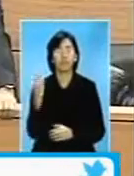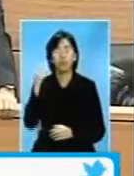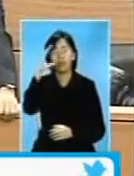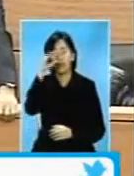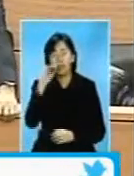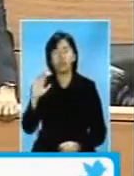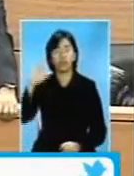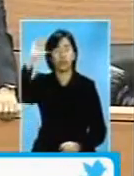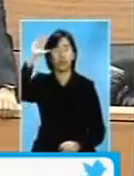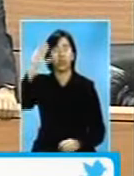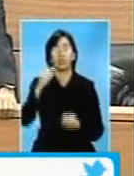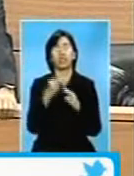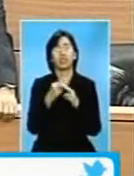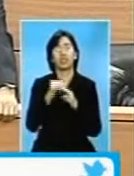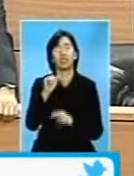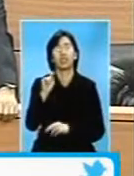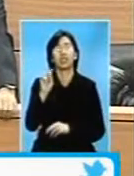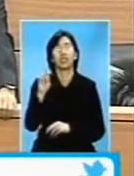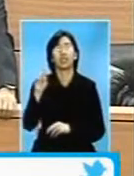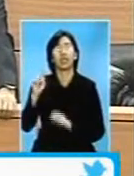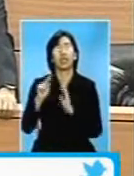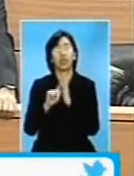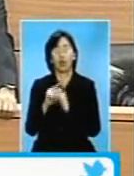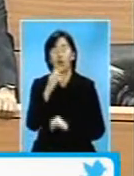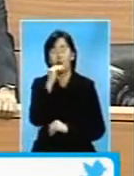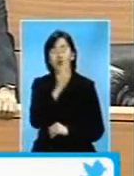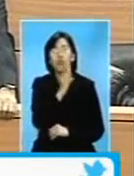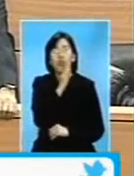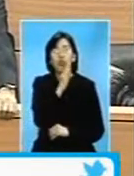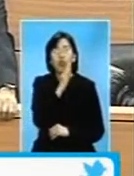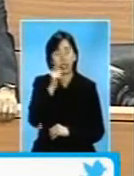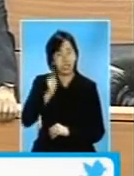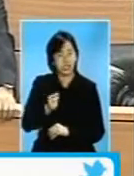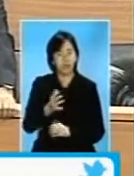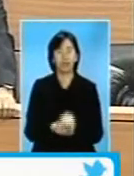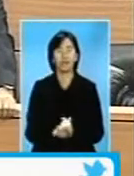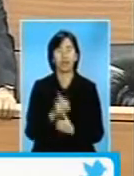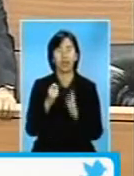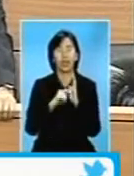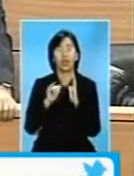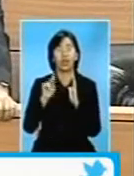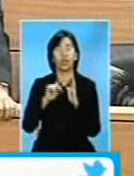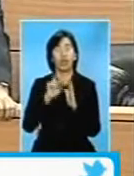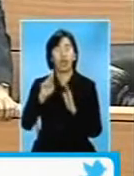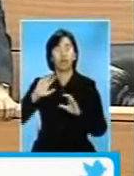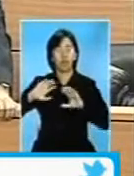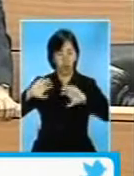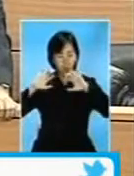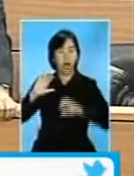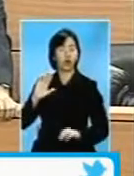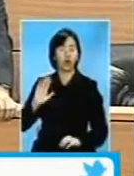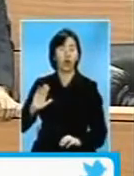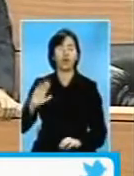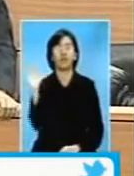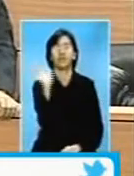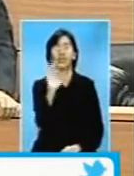ายก็ทำให้สสประชาธิปัตย์หลายคนนะครับคุณหมอวรงคุณกุลเดชภูพัฒนกุลนะครับคุณสาธิตปิตุเตชะก็ลุก